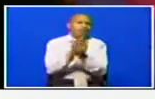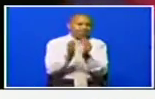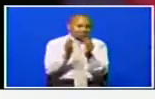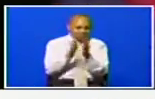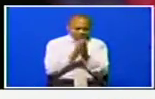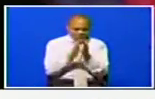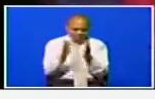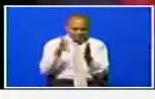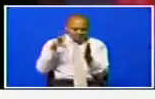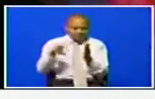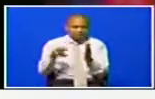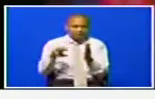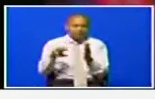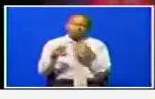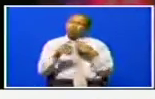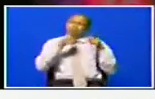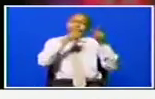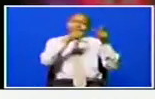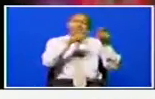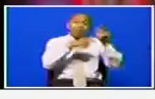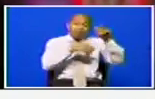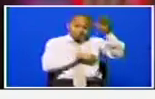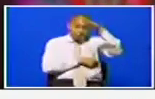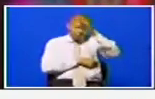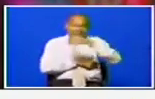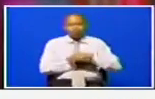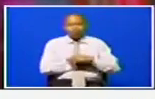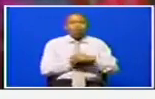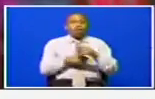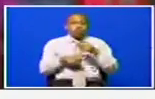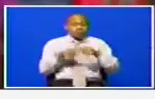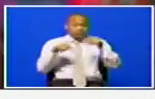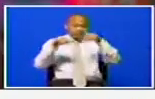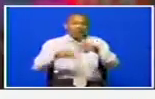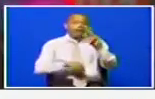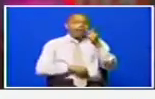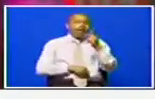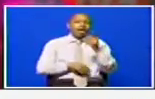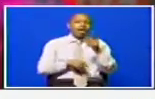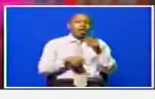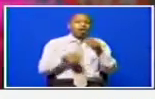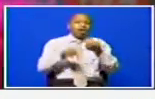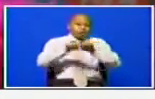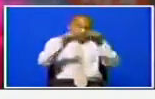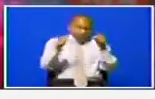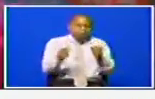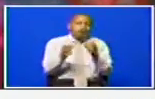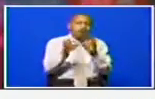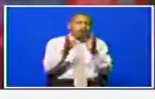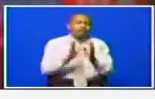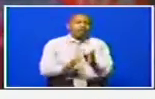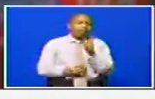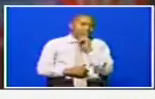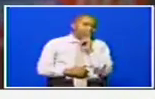mahali. Kwa hivyo kwa hatulaumu lakini ndo kwa sababu nashukuru wa Kenya walio mtandaoni wametoka wakasema vurumai wapi na watu na